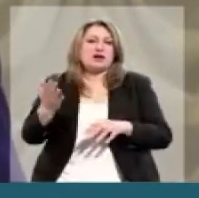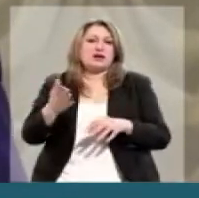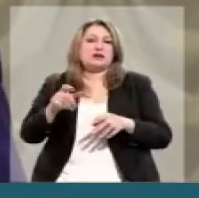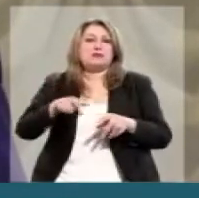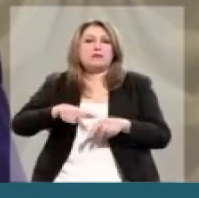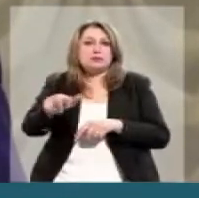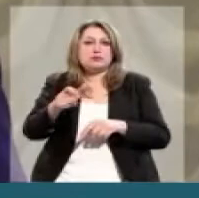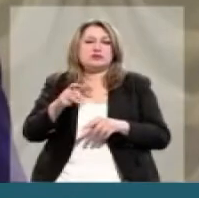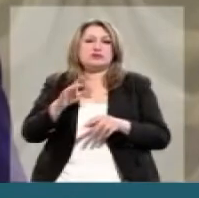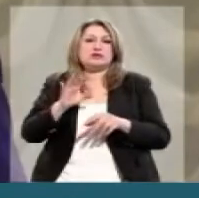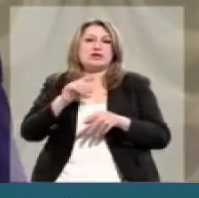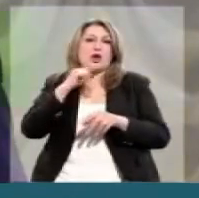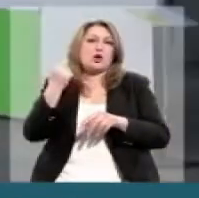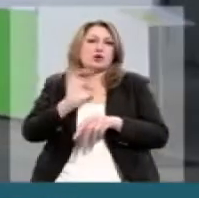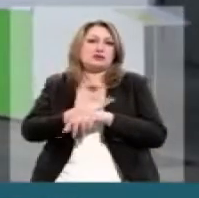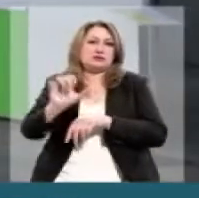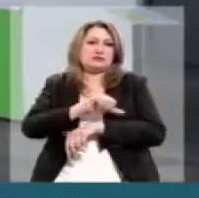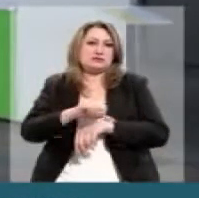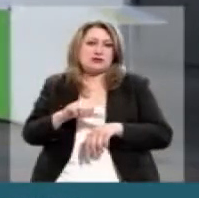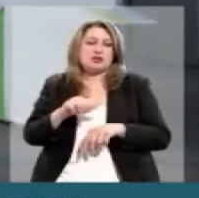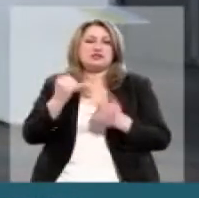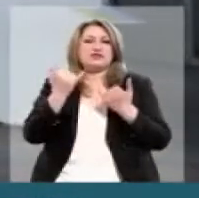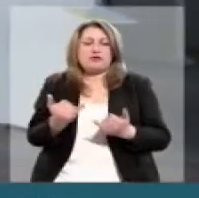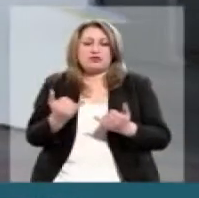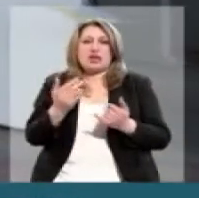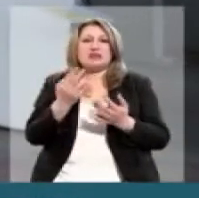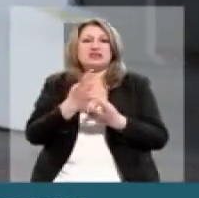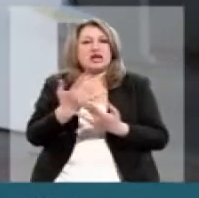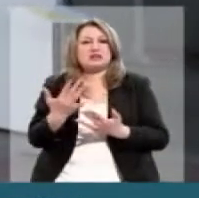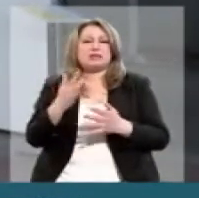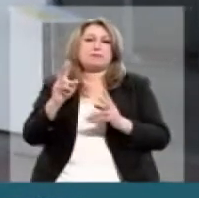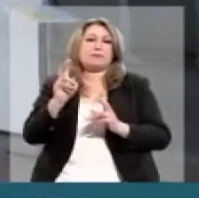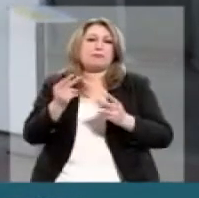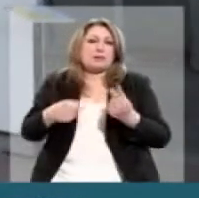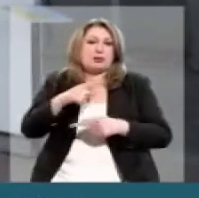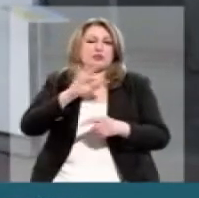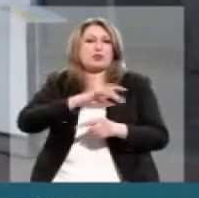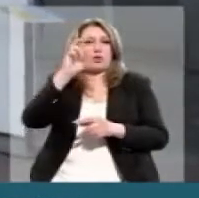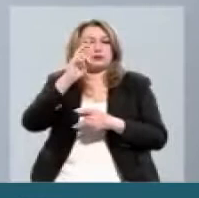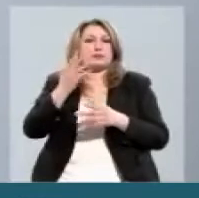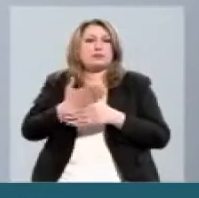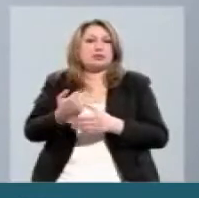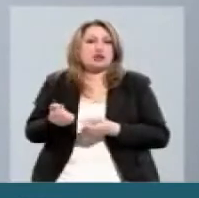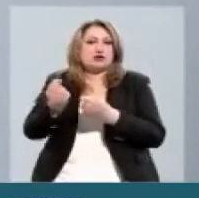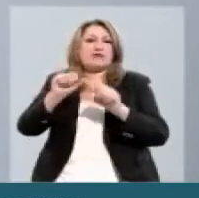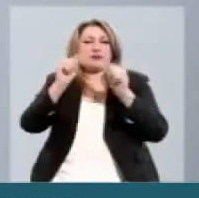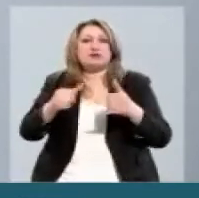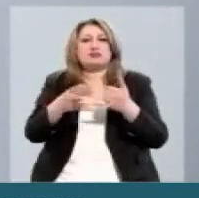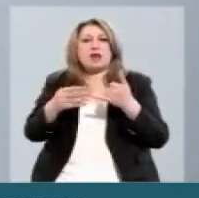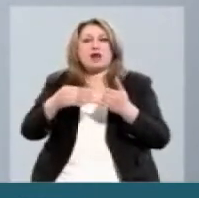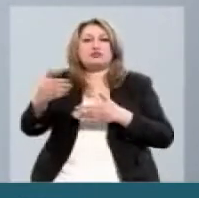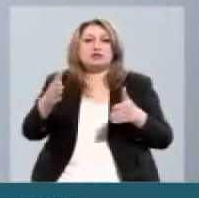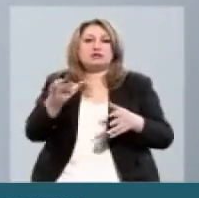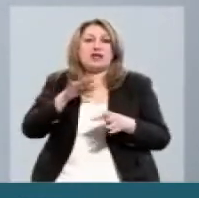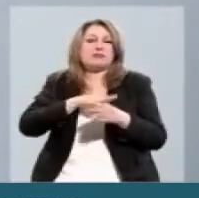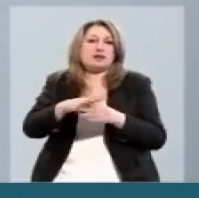путей с выходом на российский рынок. Сегодня некоторые предприниматели, пользуясь мерами государственной поддержки, оформляют земельные